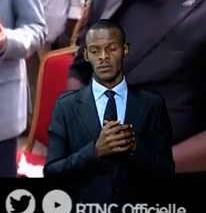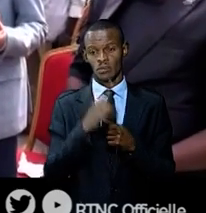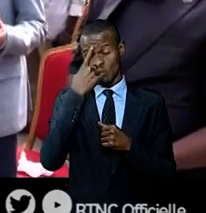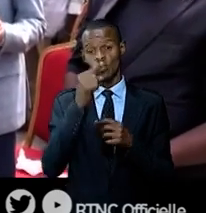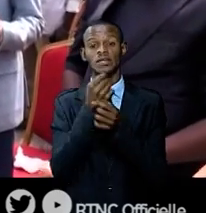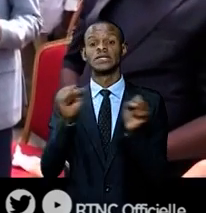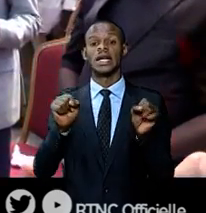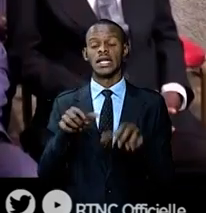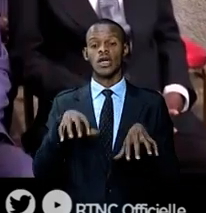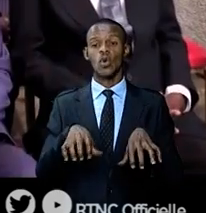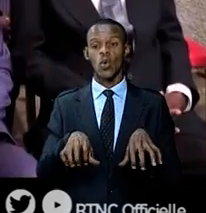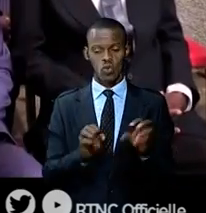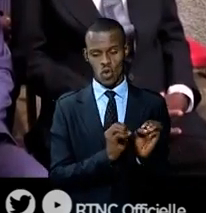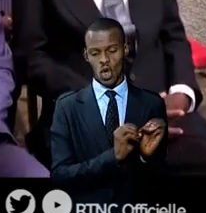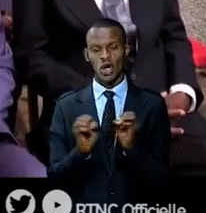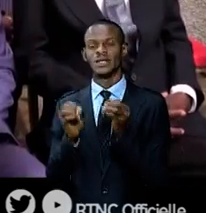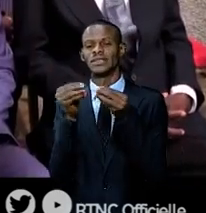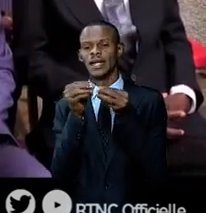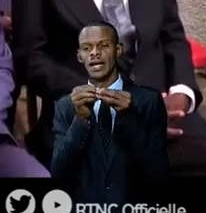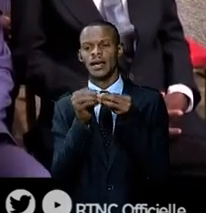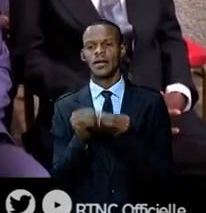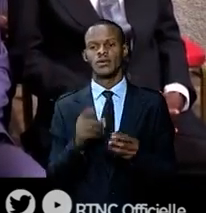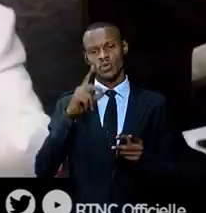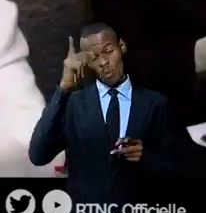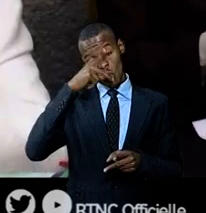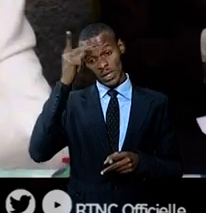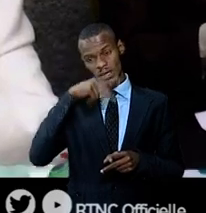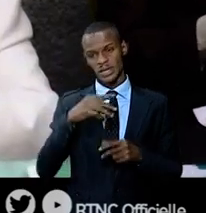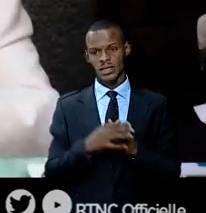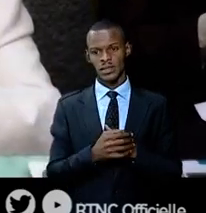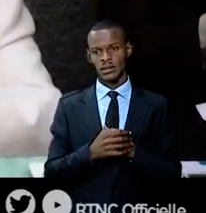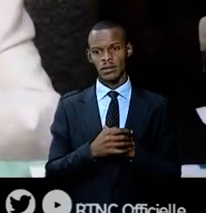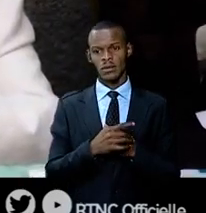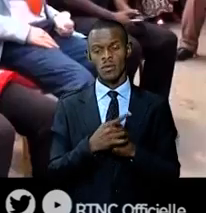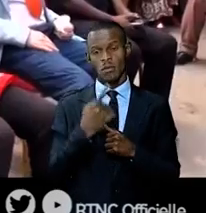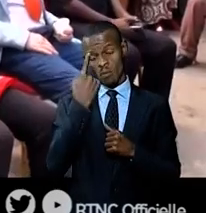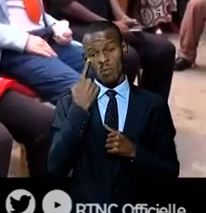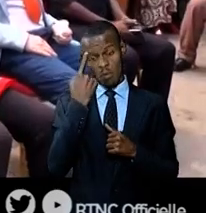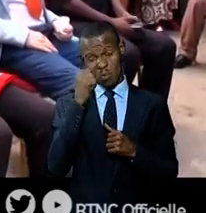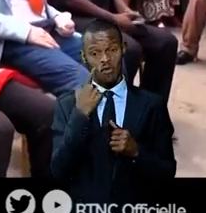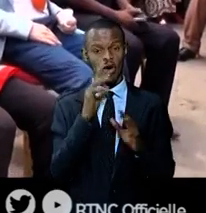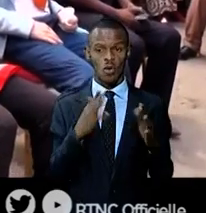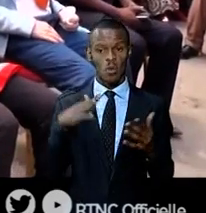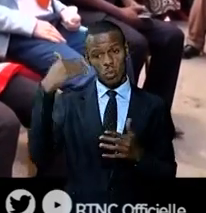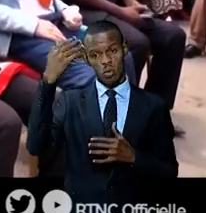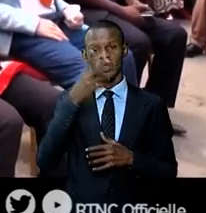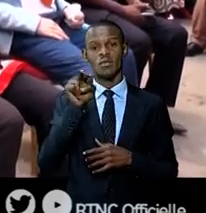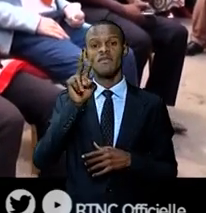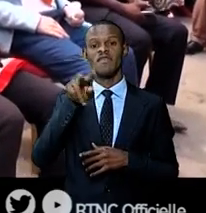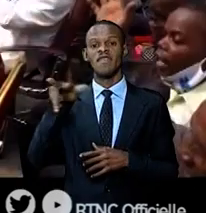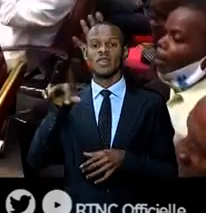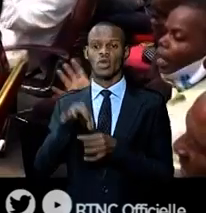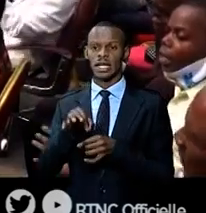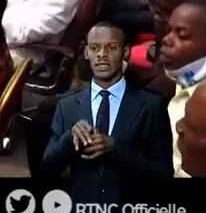tenu à organiser sa matinée politique de réarmement moral autour du thème « Au RDC, pas d'acteurs d'un côté et